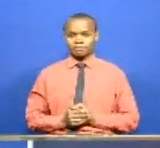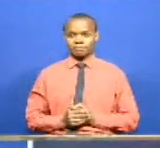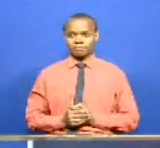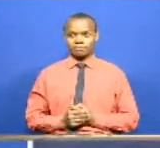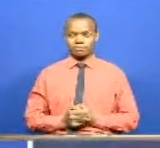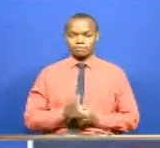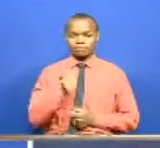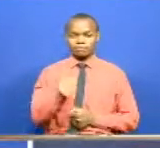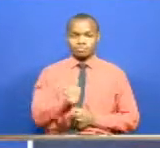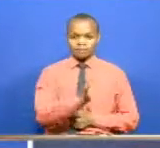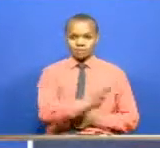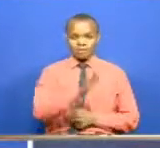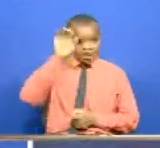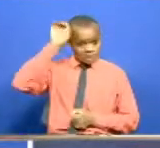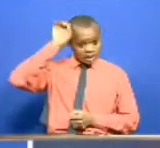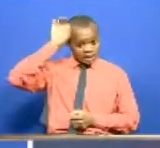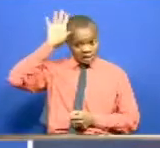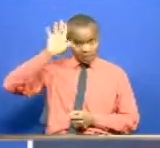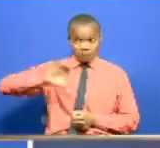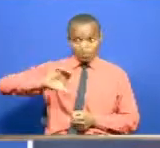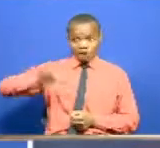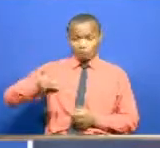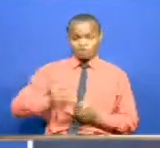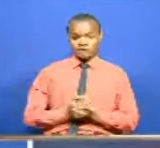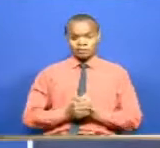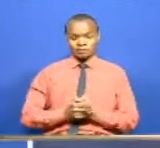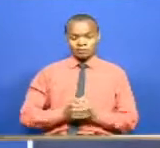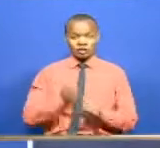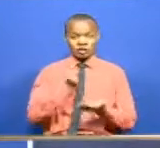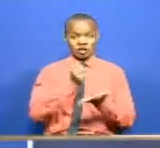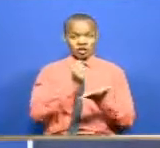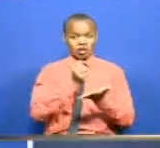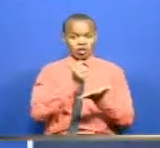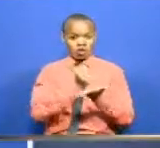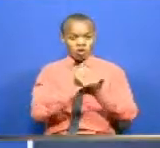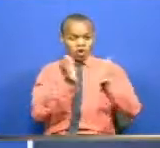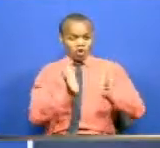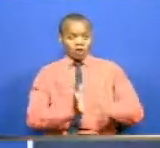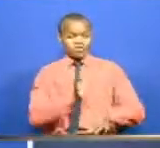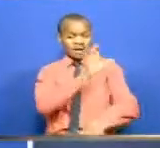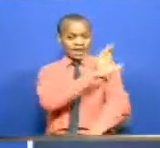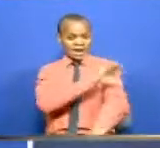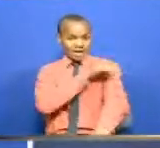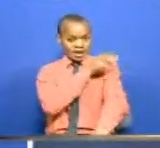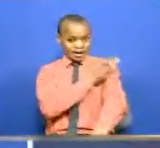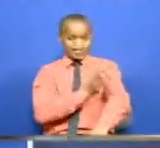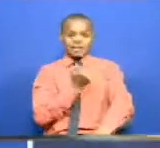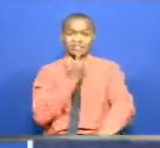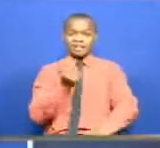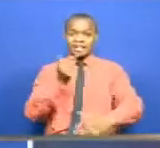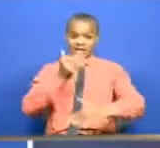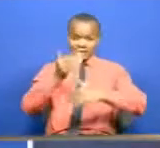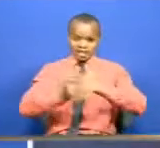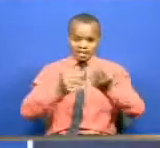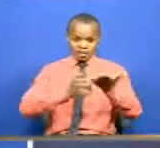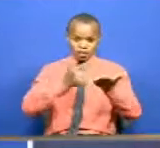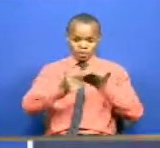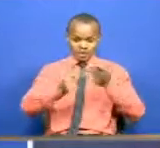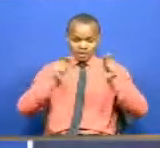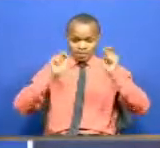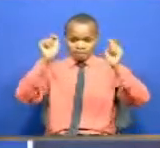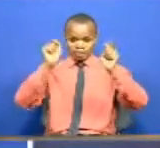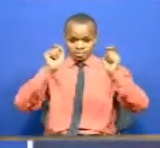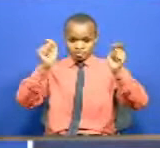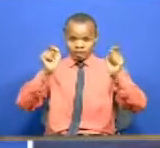Katika kaunti ya Kiambu, chama cha maafisa wa kliniki kimetishia kuitisha mgomo wiki ijayo ikiwa serikali ya kaunti hiyo